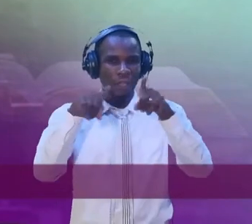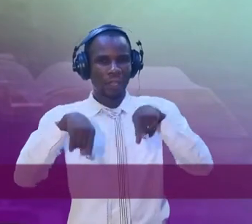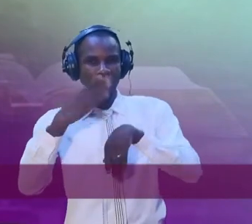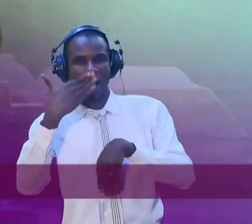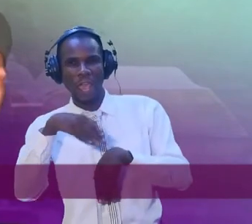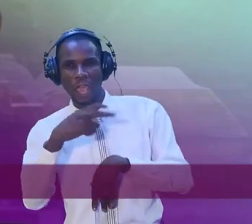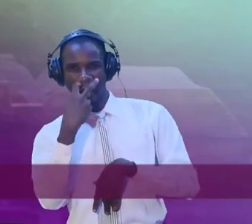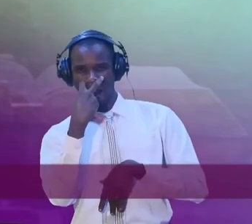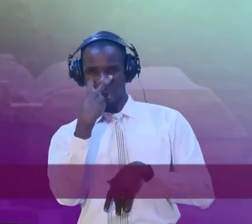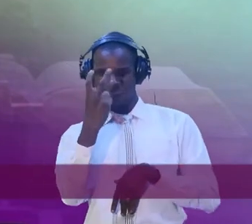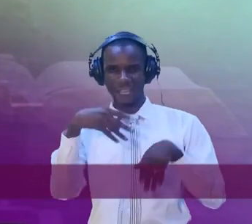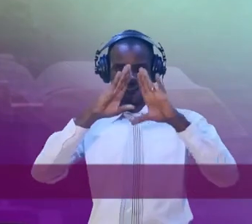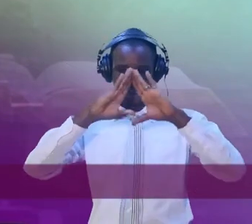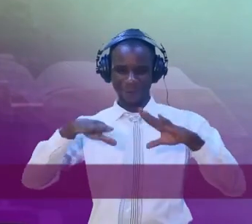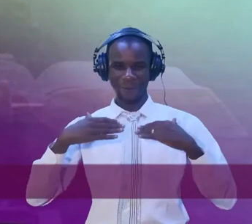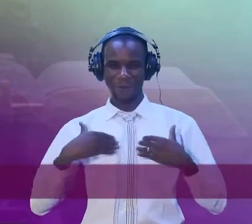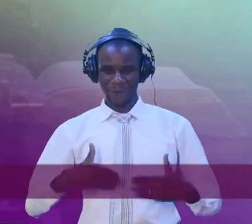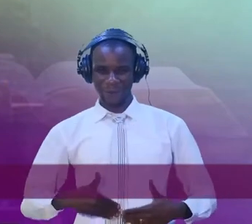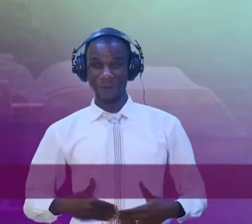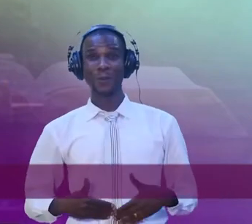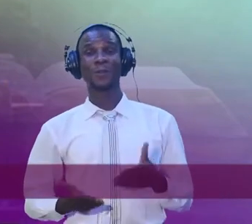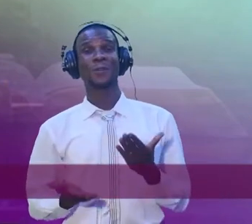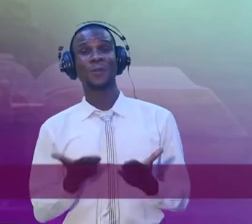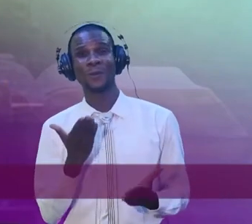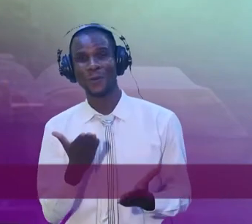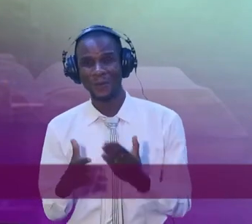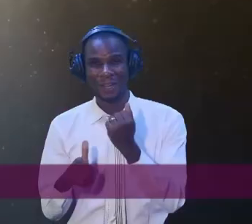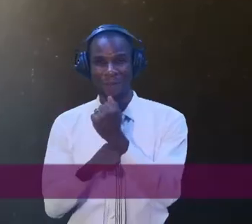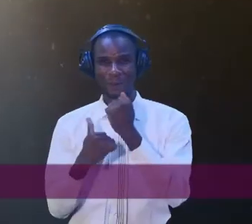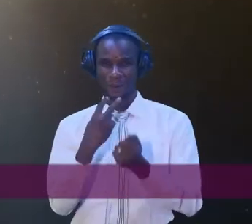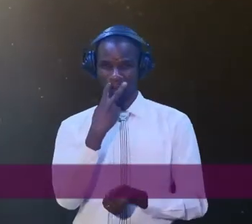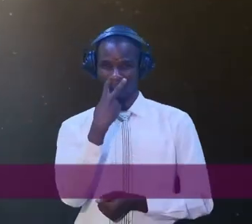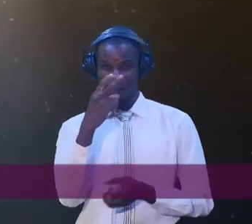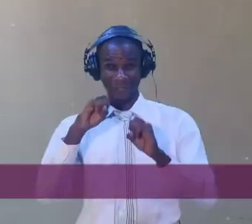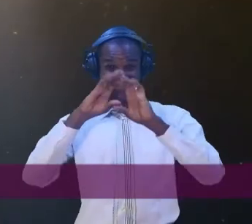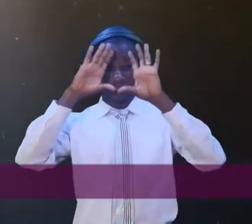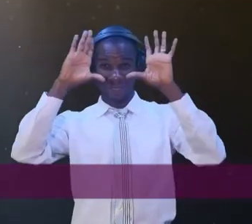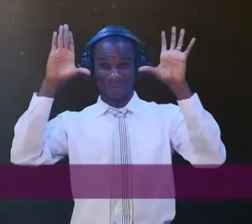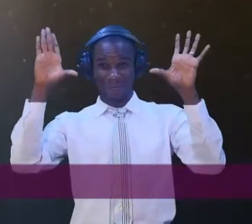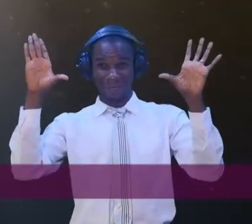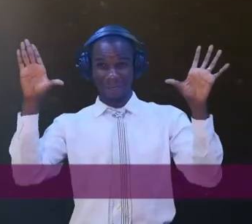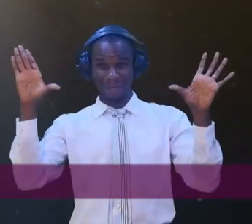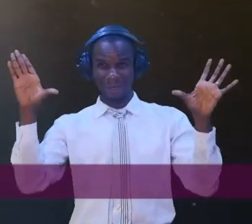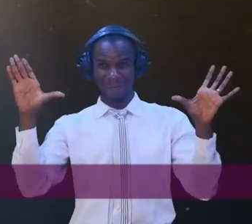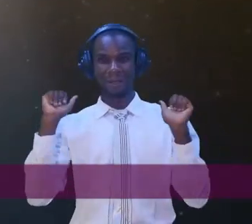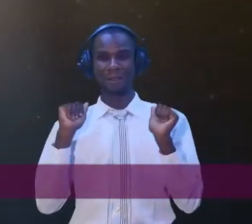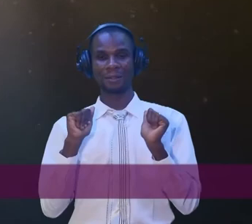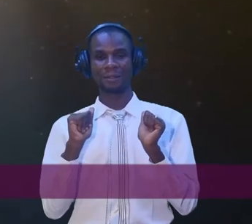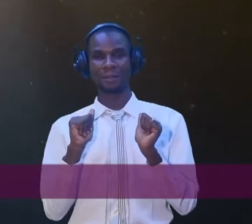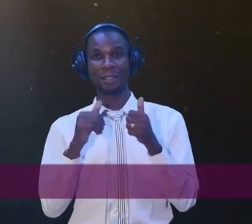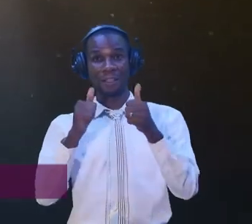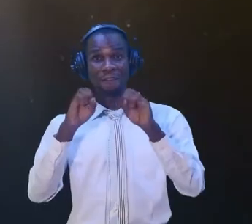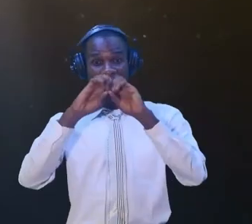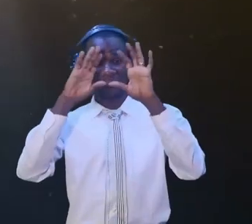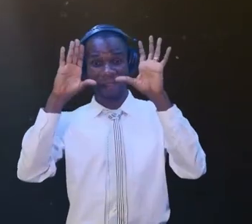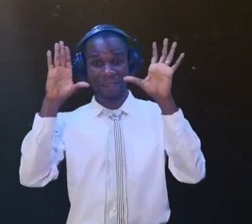wanasema tulikuwa tunatembea peponi, hewani, tulikuwa naona watu au tuliona nuru ya ajabu baada